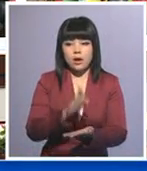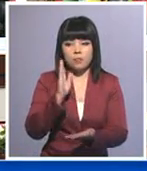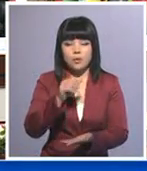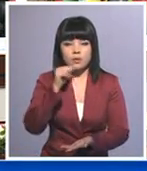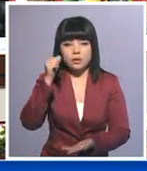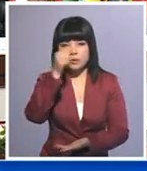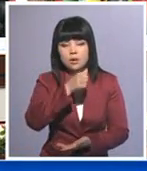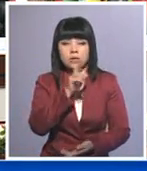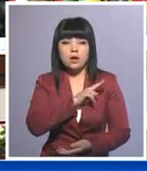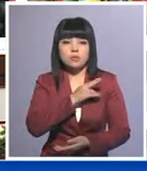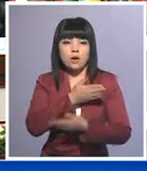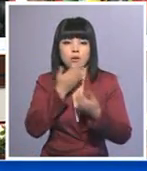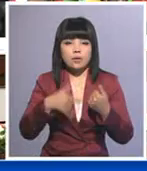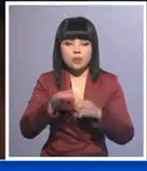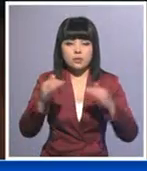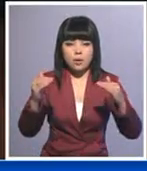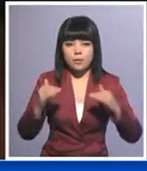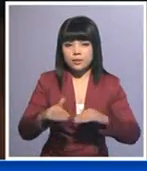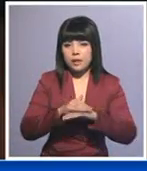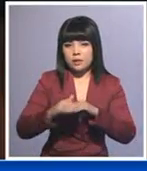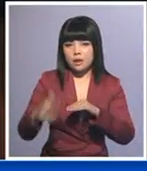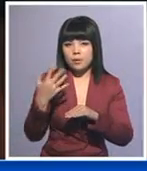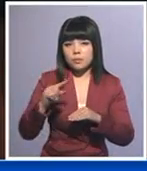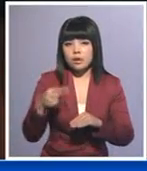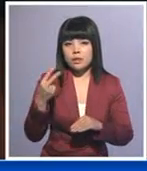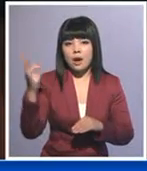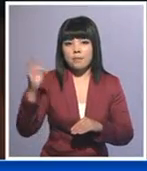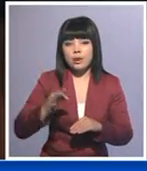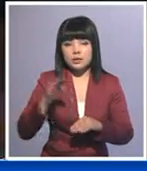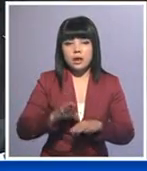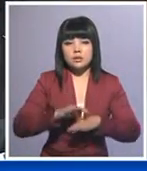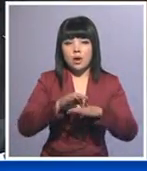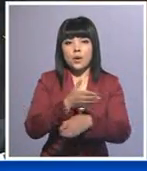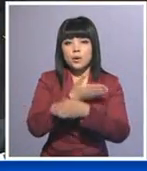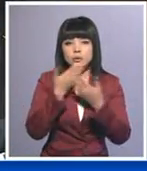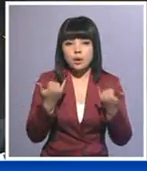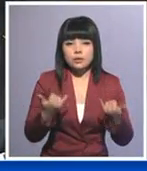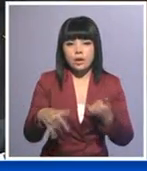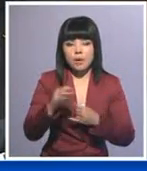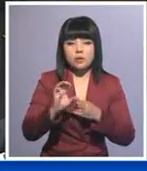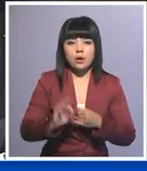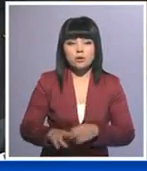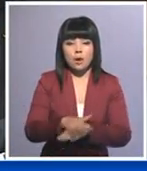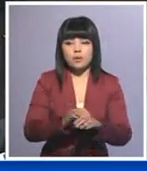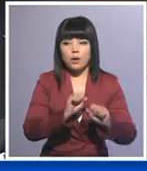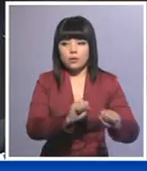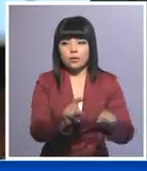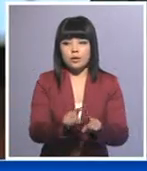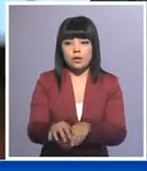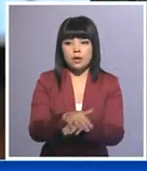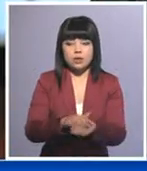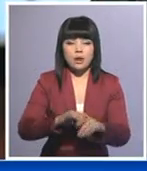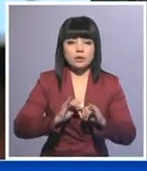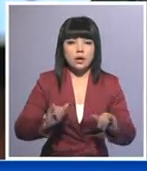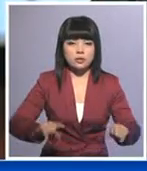жылы жұмыссыздықтың ең төмен деңгейі байқалды, яғни 5,2%-дан асқан жоқ. Ол туралы бүгін әлеуметтік қорғаудан әлеуметтік